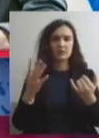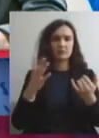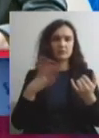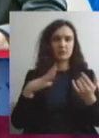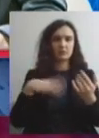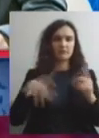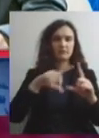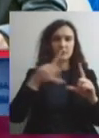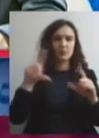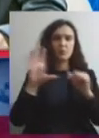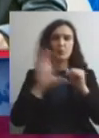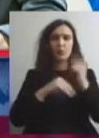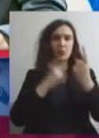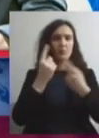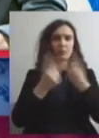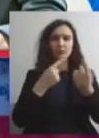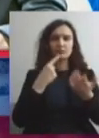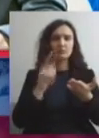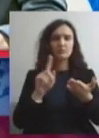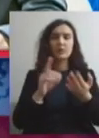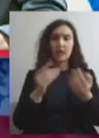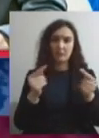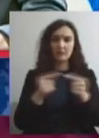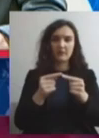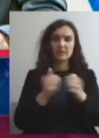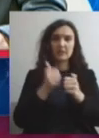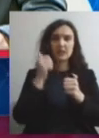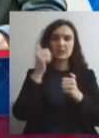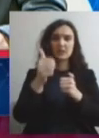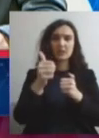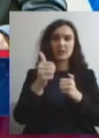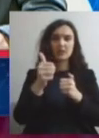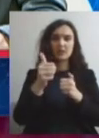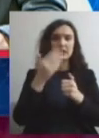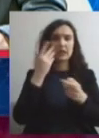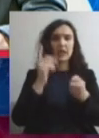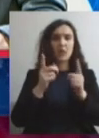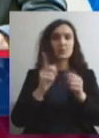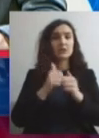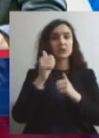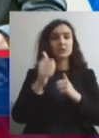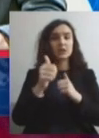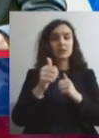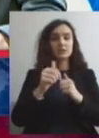არის ბოლო მონაცემები და რამდენად ემთხვევა წინასწარი საპროგნოზო მაჩვენებელი რეალურ სურათს, რომელიც ახლა გვაქვს?